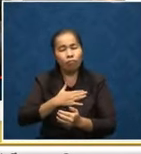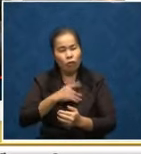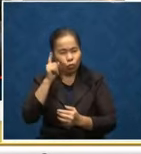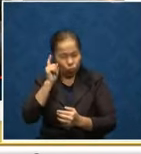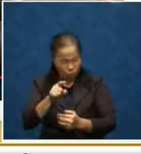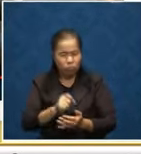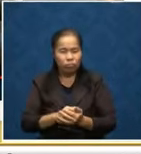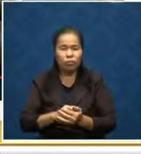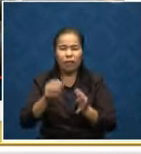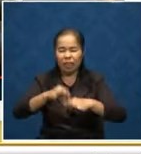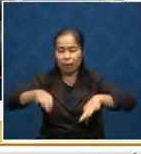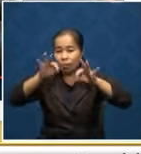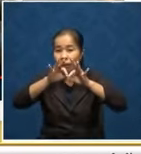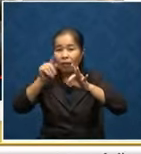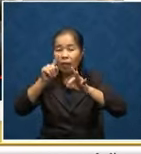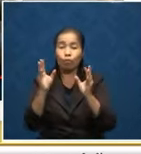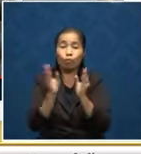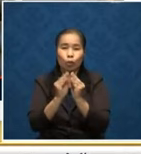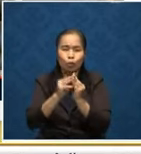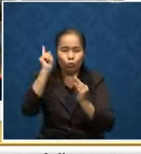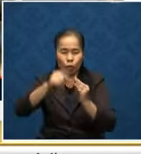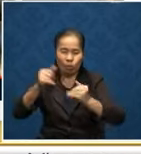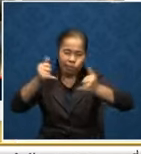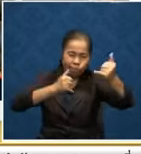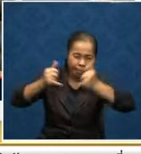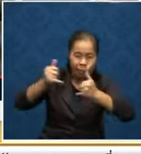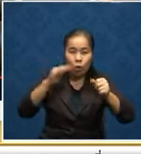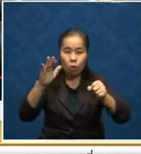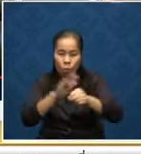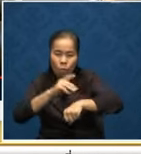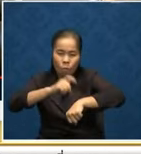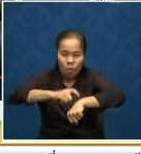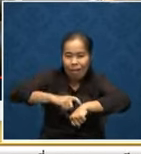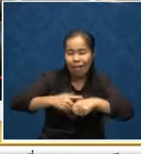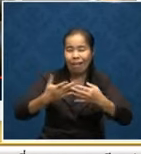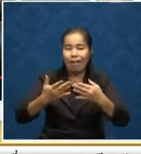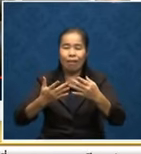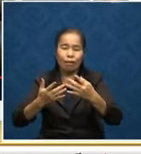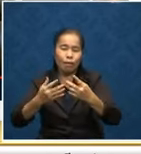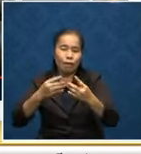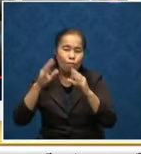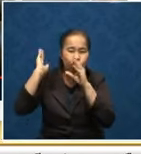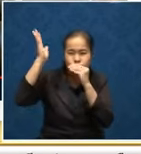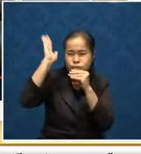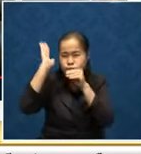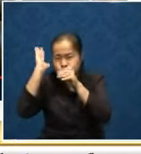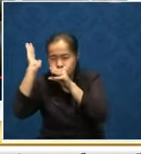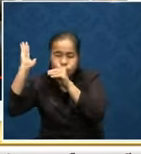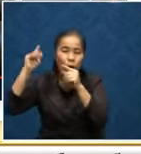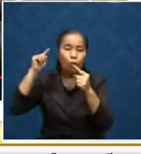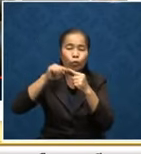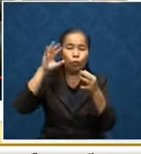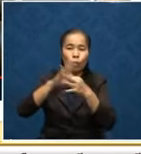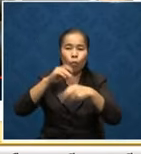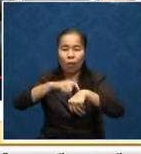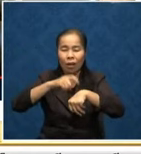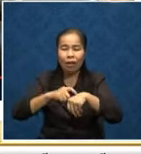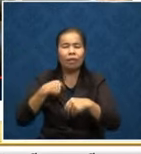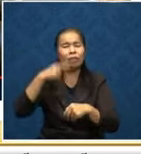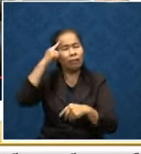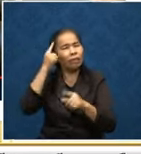สิทธิภาพในเรื่องของการประชุมนะให้มันได้ผลแล้วก็ในส่วนของกฎหมายสามารถประกาศใช้ในราชกิจจ